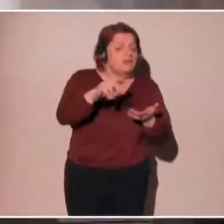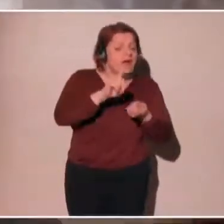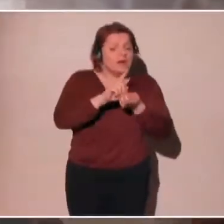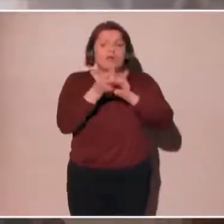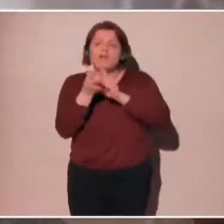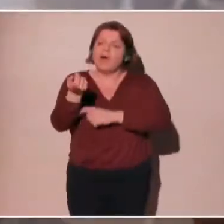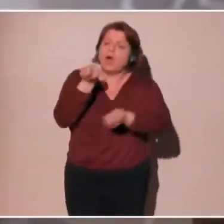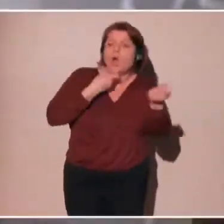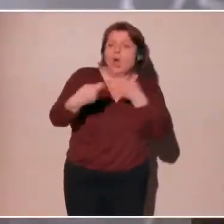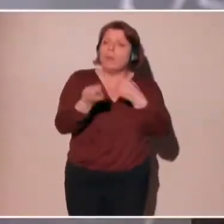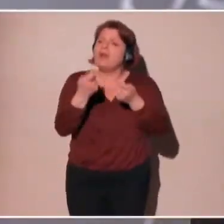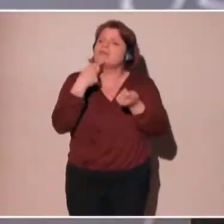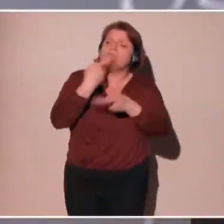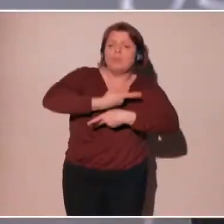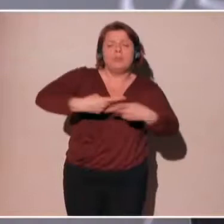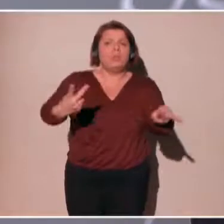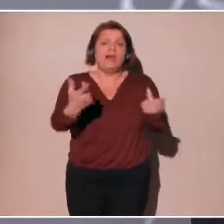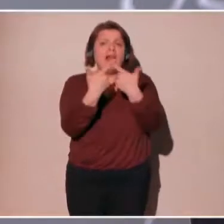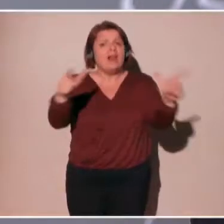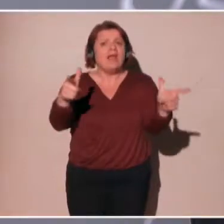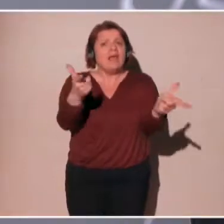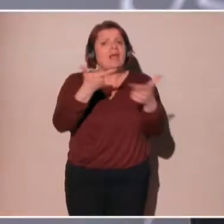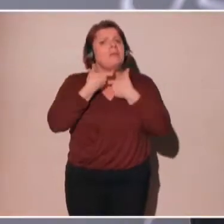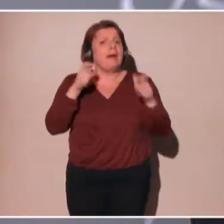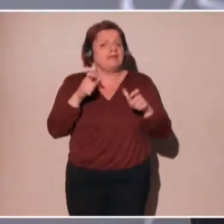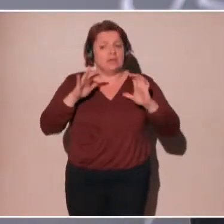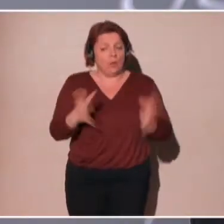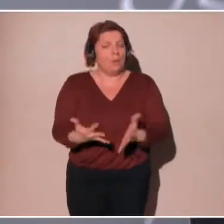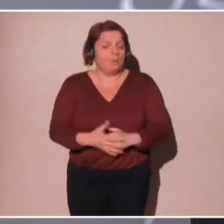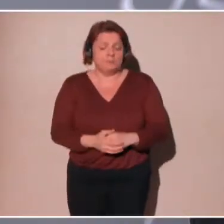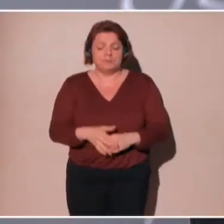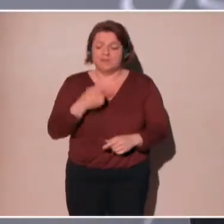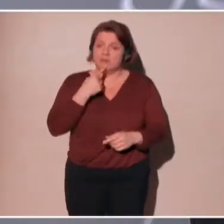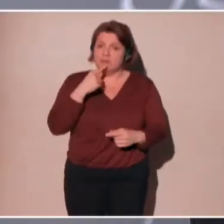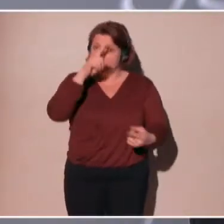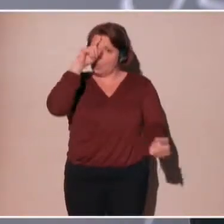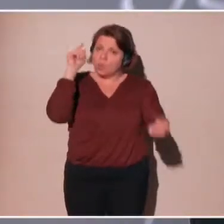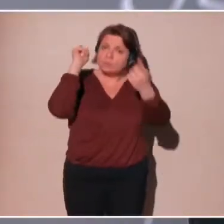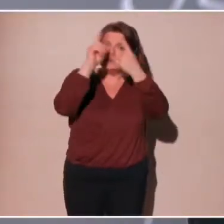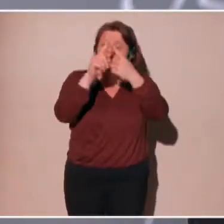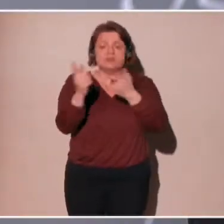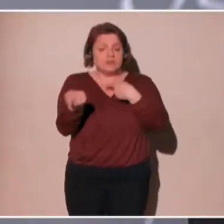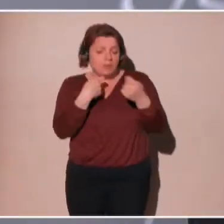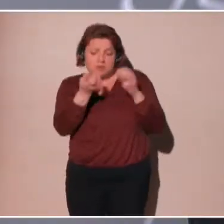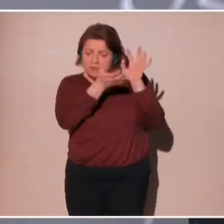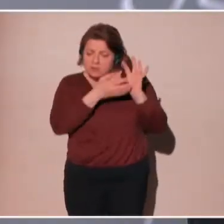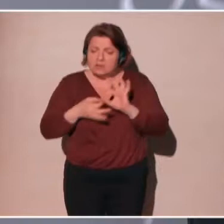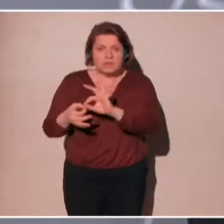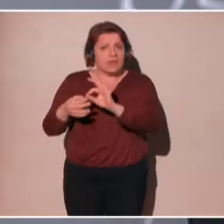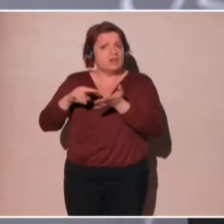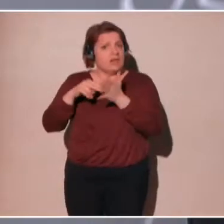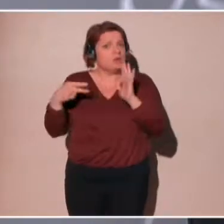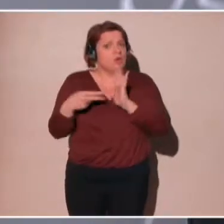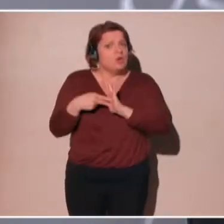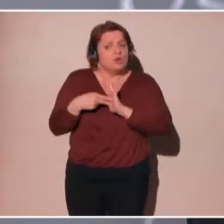mis à disposition du public. Eh bien, ce sera des objectifs commerciaux associés à la technologie qui nous ramènent au